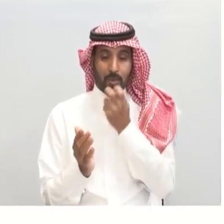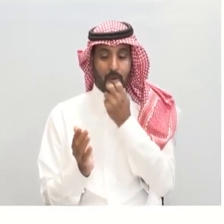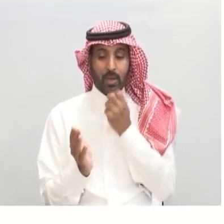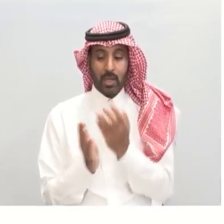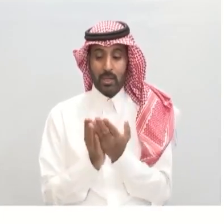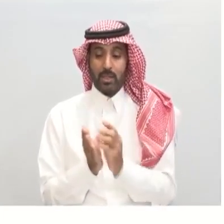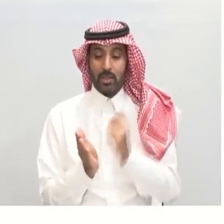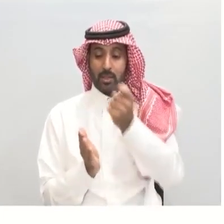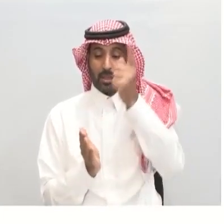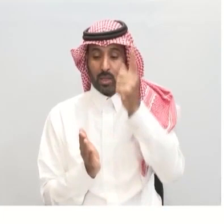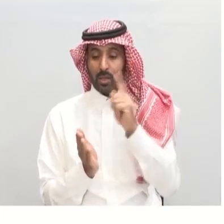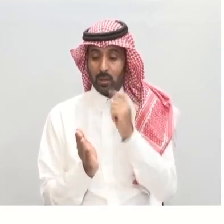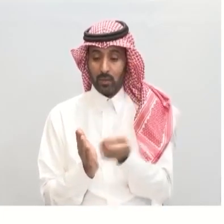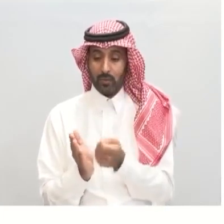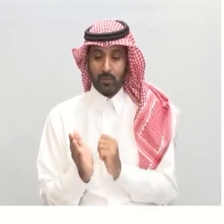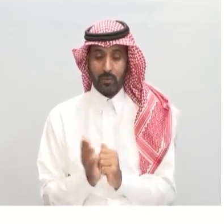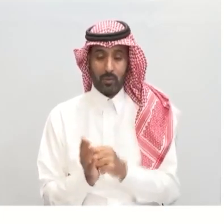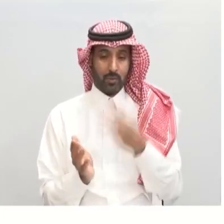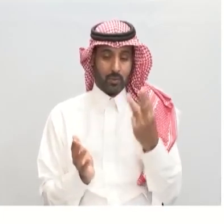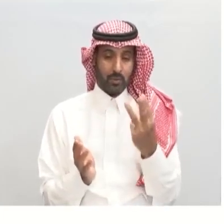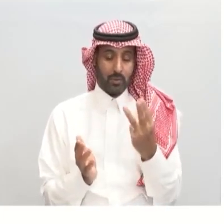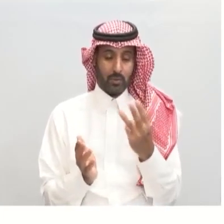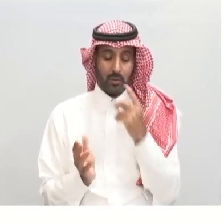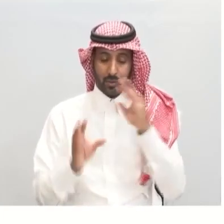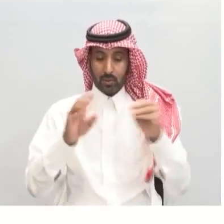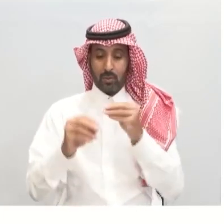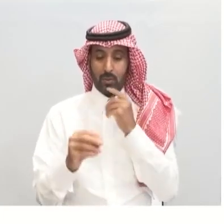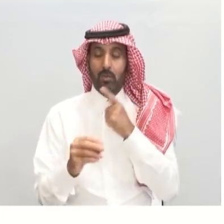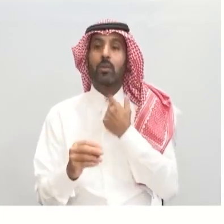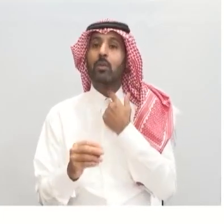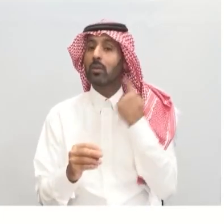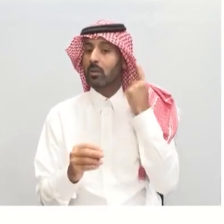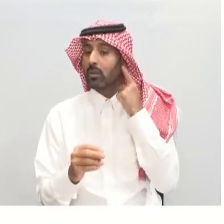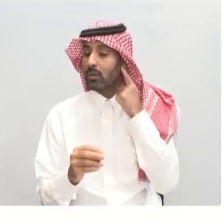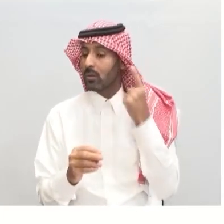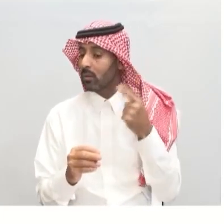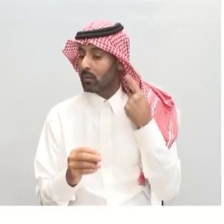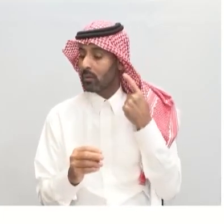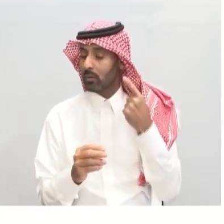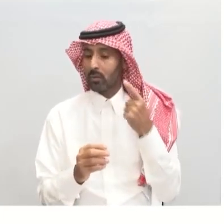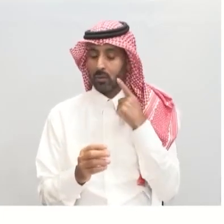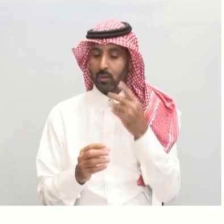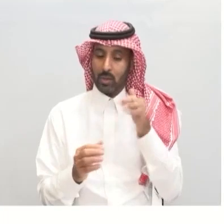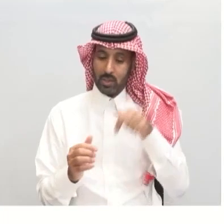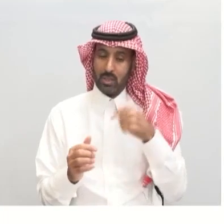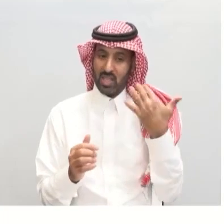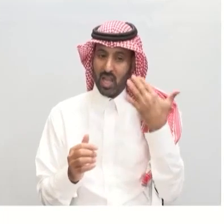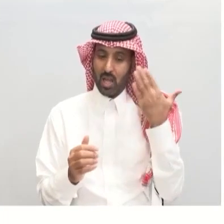الحفظ في السطور الثالث الذي هو الجمع الصوتي وهو من معاني الجمع